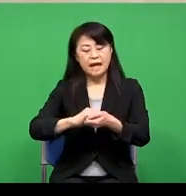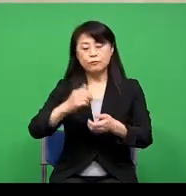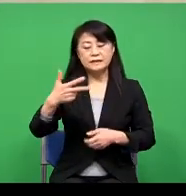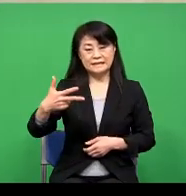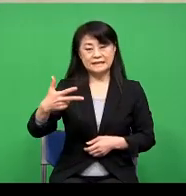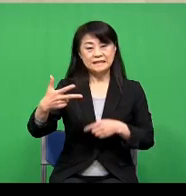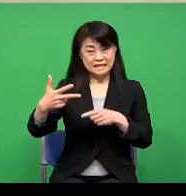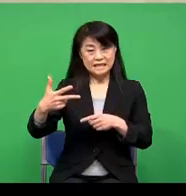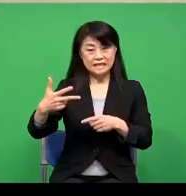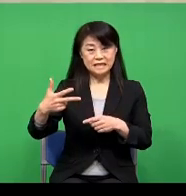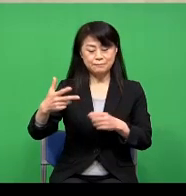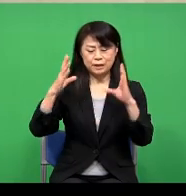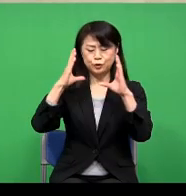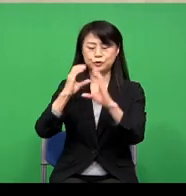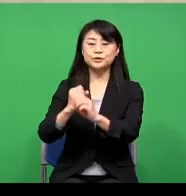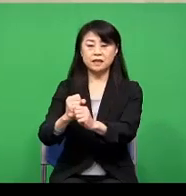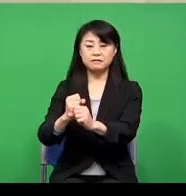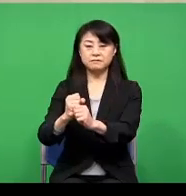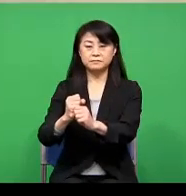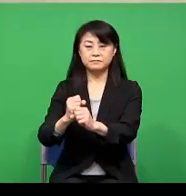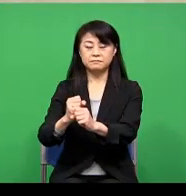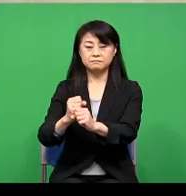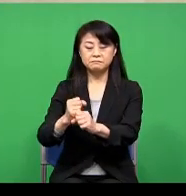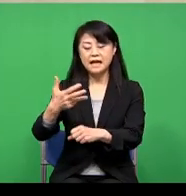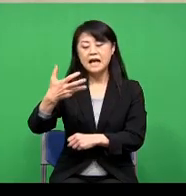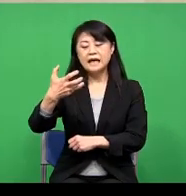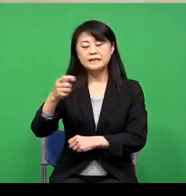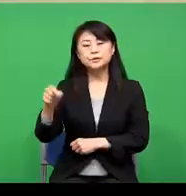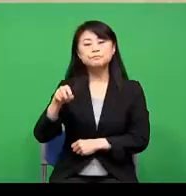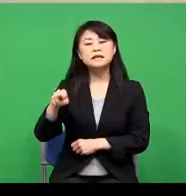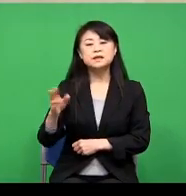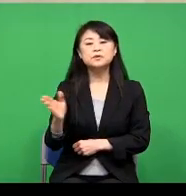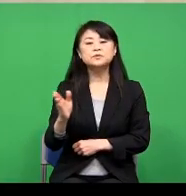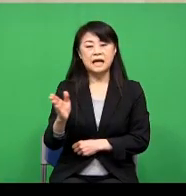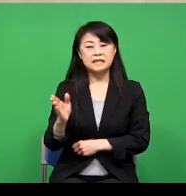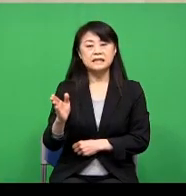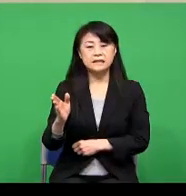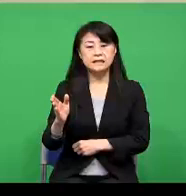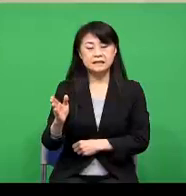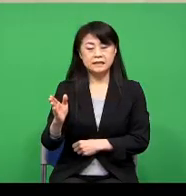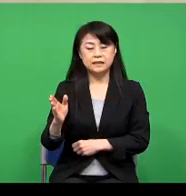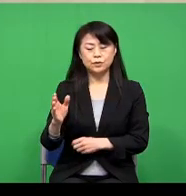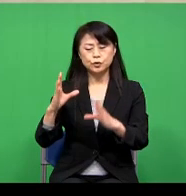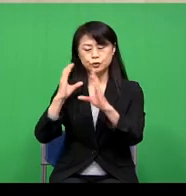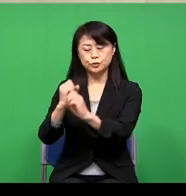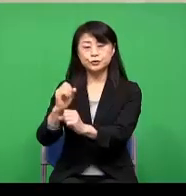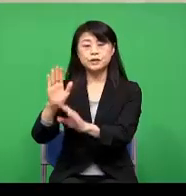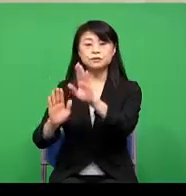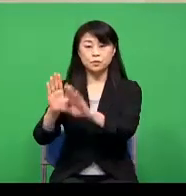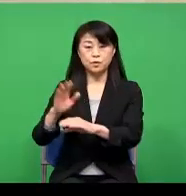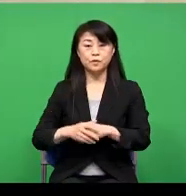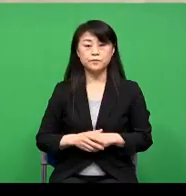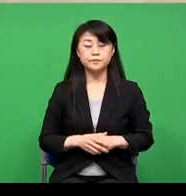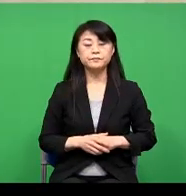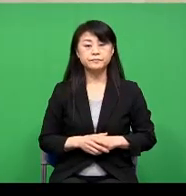はより一層の緊張感を持って、まあ、新型コロナに、まあ、